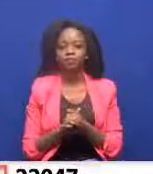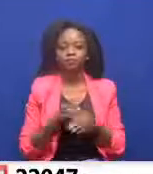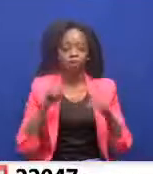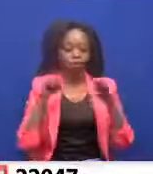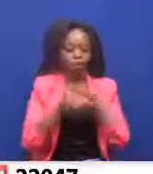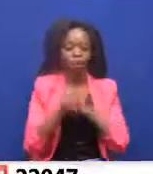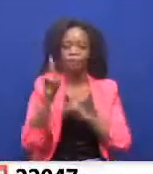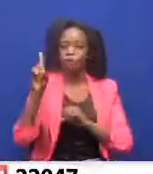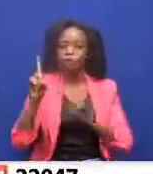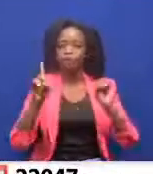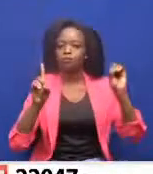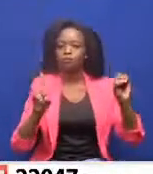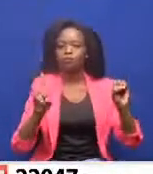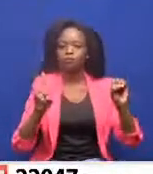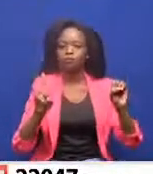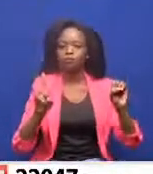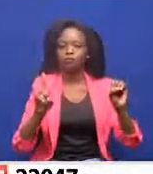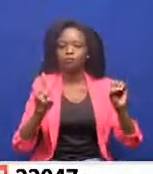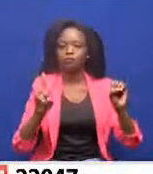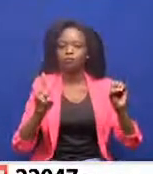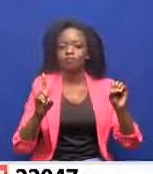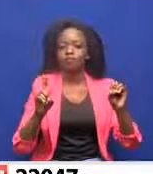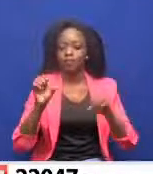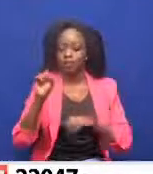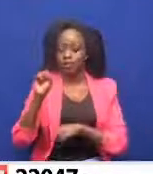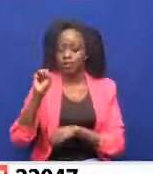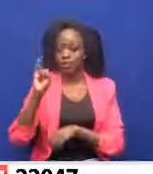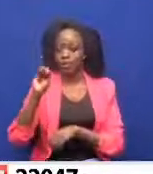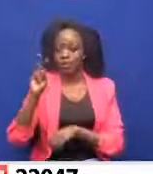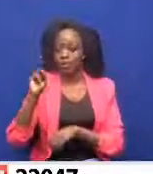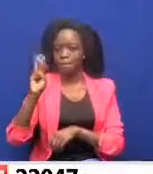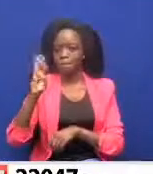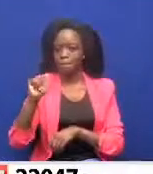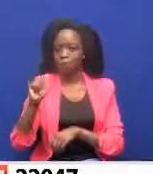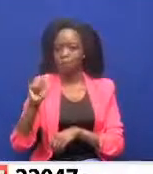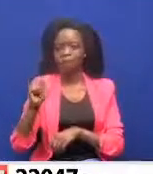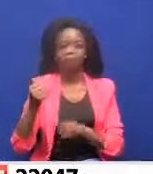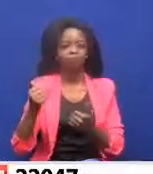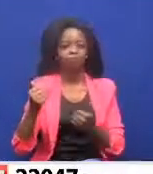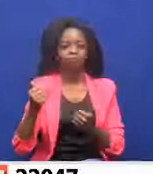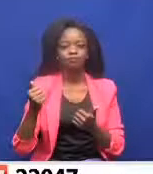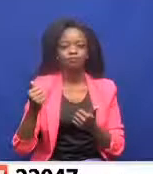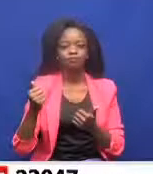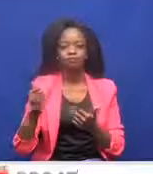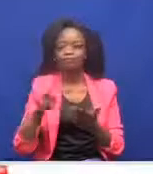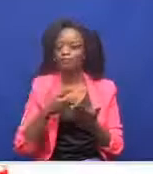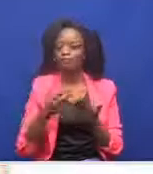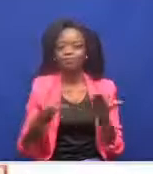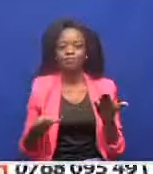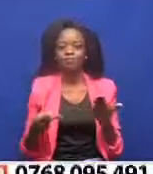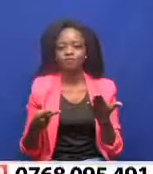1-0, Simba melala. Ilikuwa Dar es Salaam ilikuwa haiko kushikika.